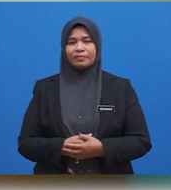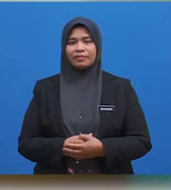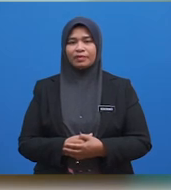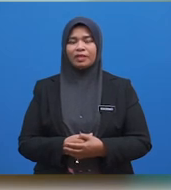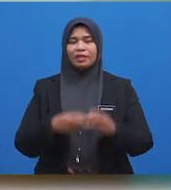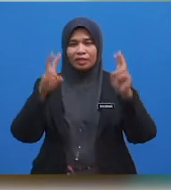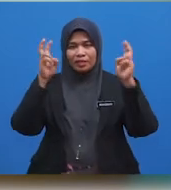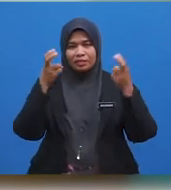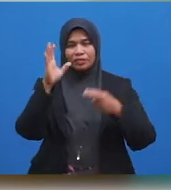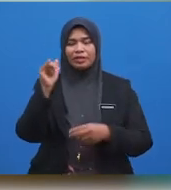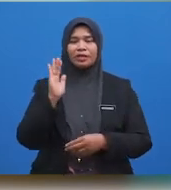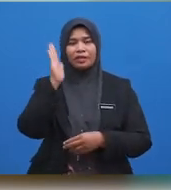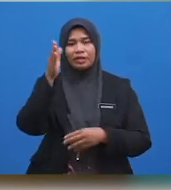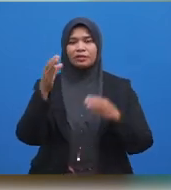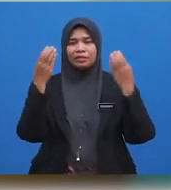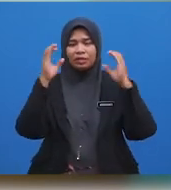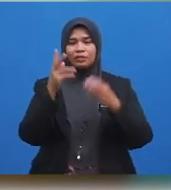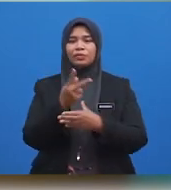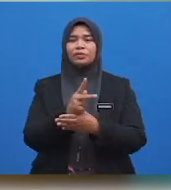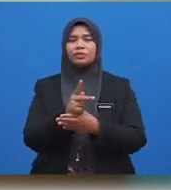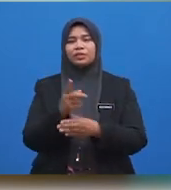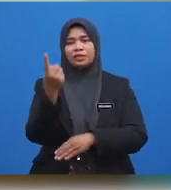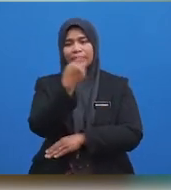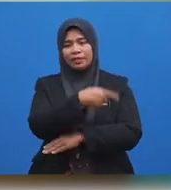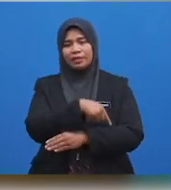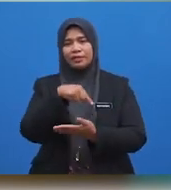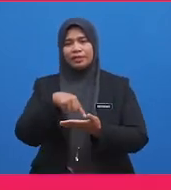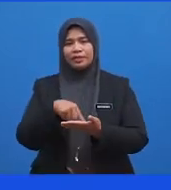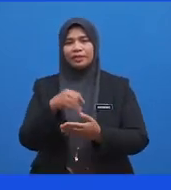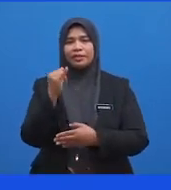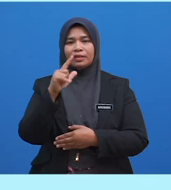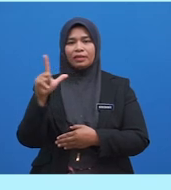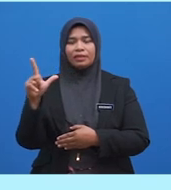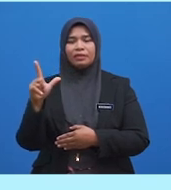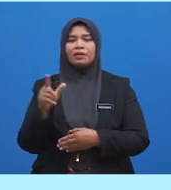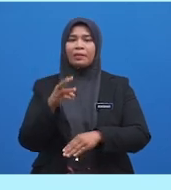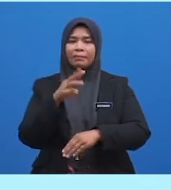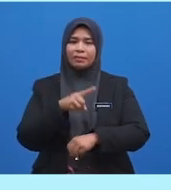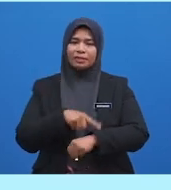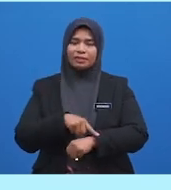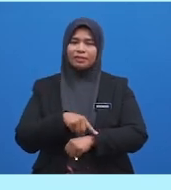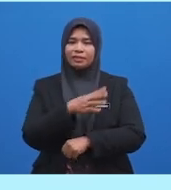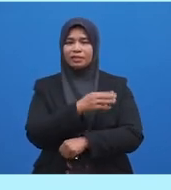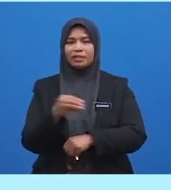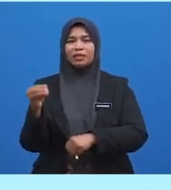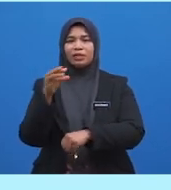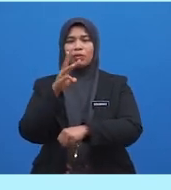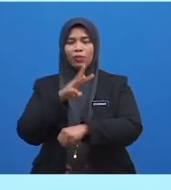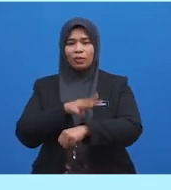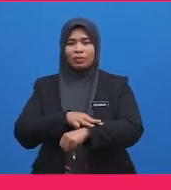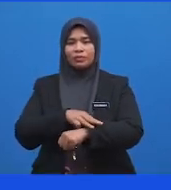tajo ya akan Cikgu kongsikan pada hari ini ialah Mask dan